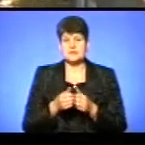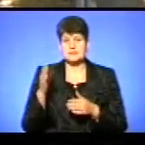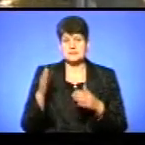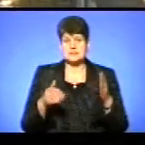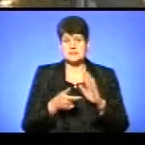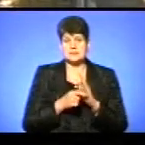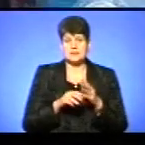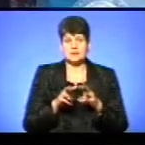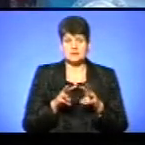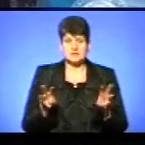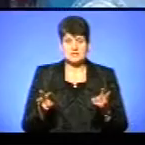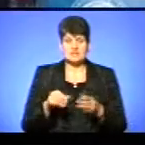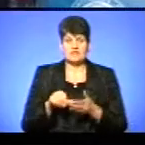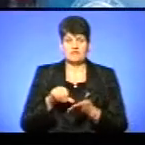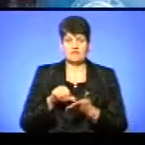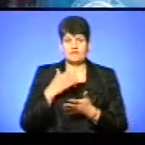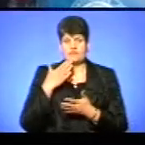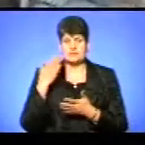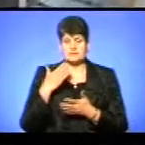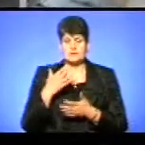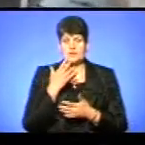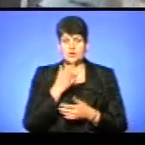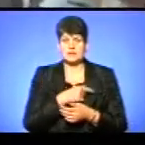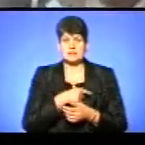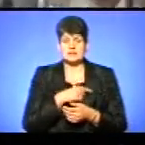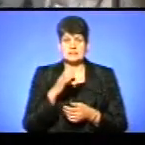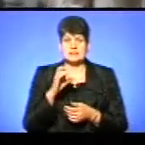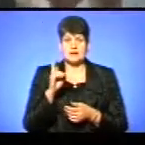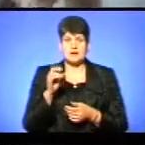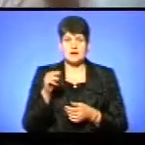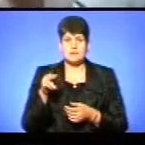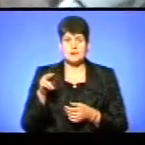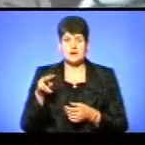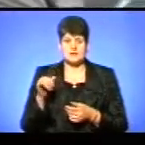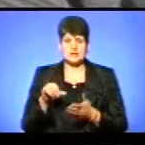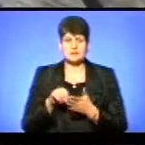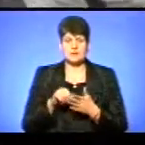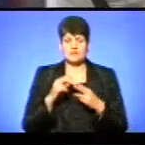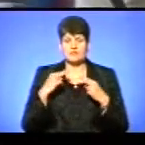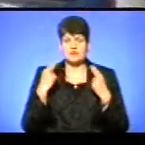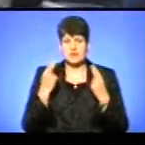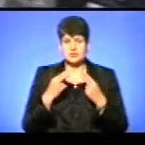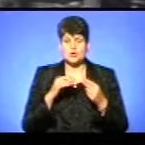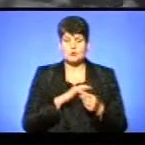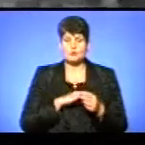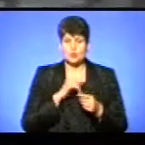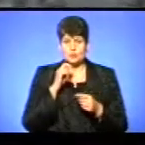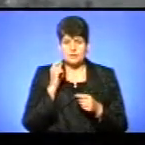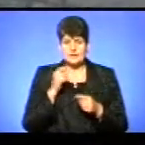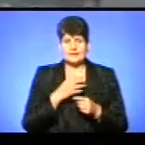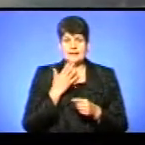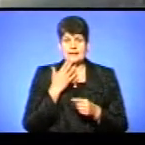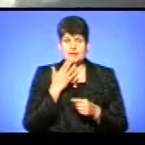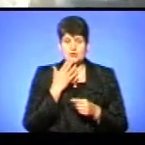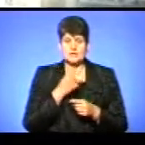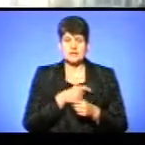перед протестувальниками виступили народний депутат Сергій Каплін, який представляє Федерацію профспілок України у Верховній Раді, та народні депутати